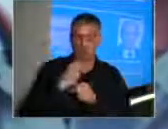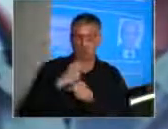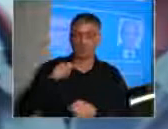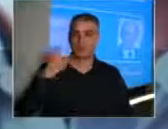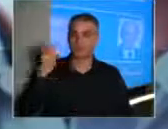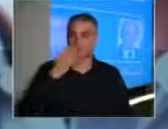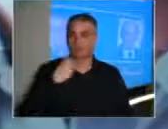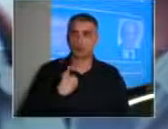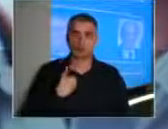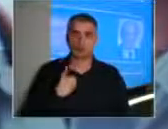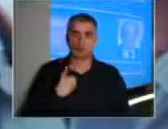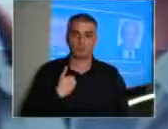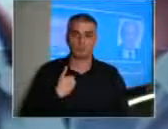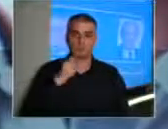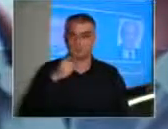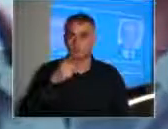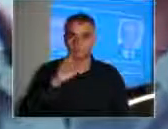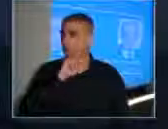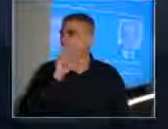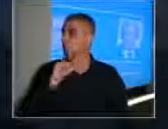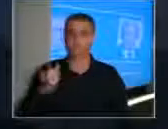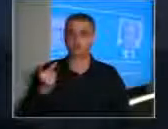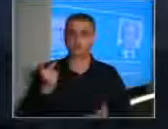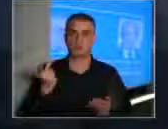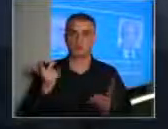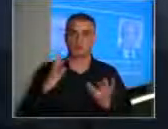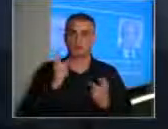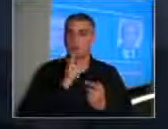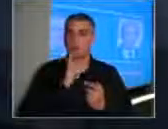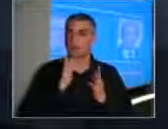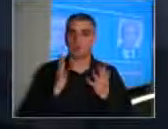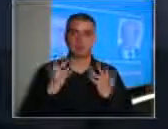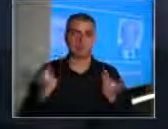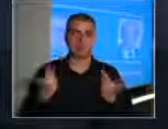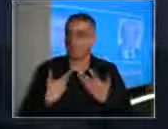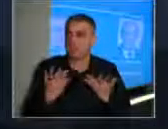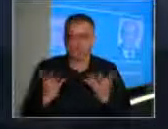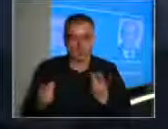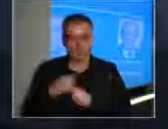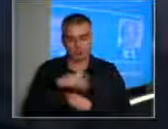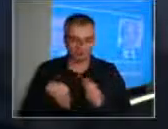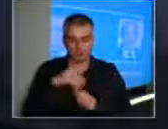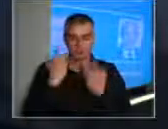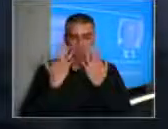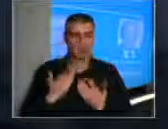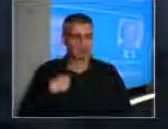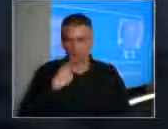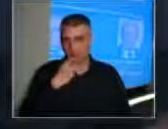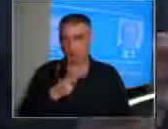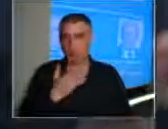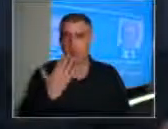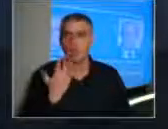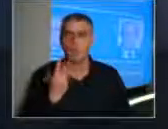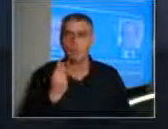כנסת שאלה אותי על זה. ולכן, בסוף הציבור צריך לקחת אחריות. אולי הם מעטים מדי, רואי, אולי הם מעטים מדי. הם לא מעטים מדי, אני אגיד לך מה, אני אגיד לך, הרבה